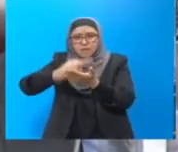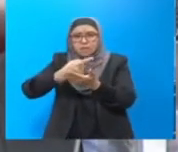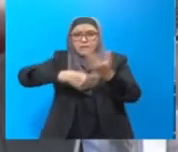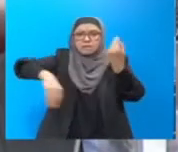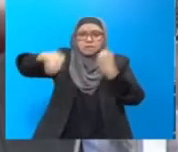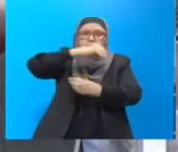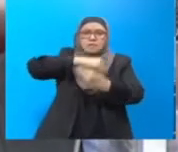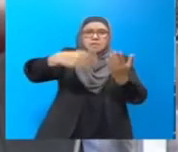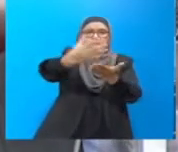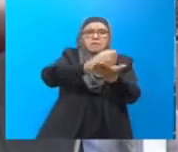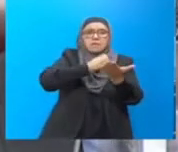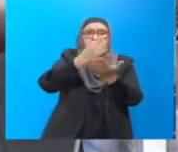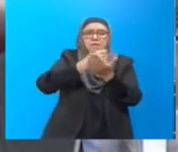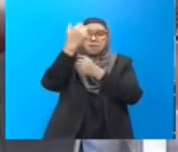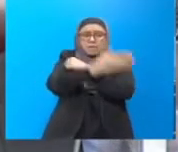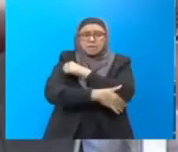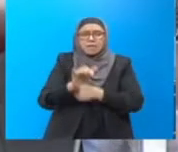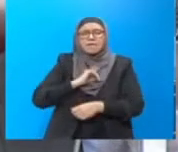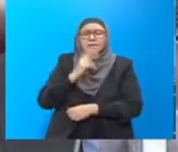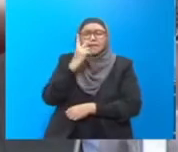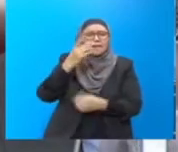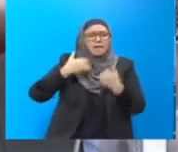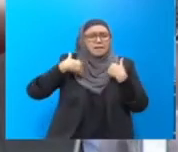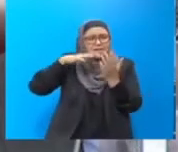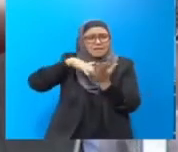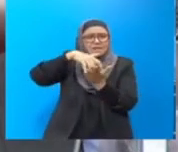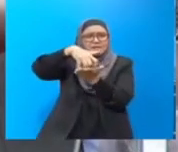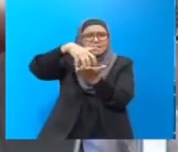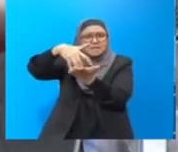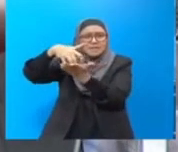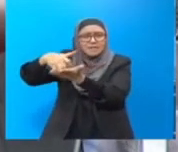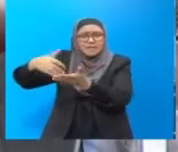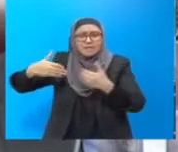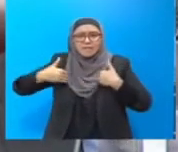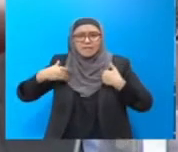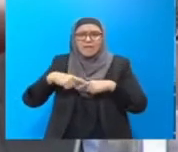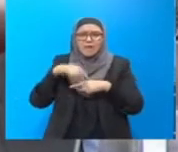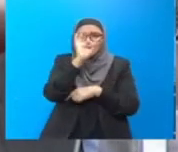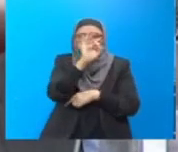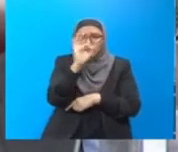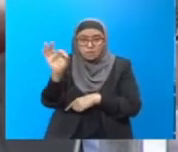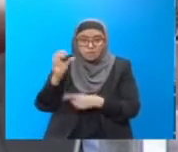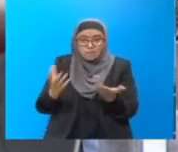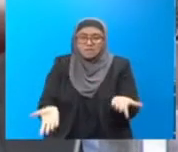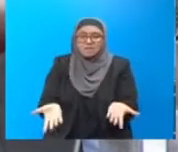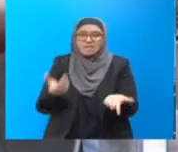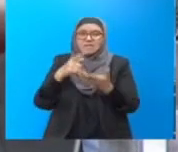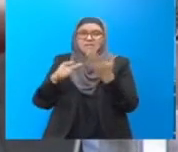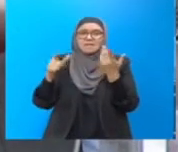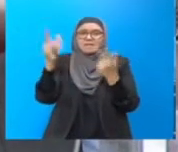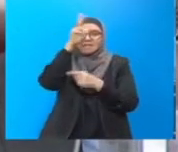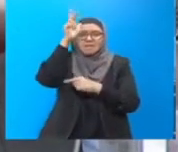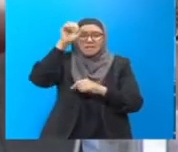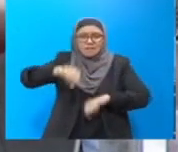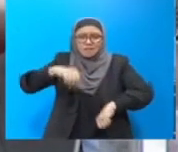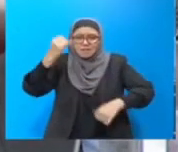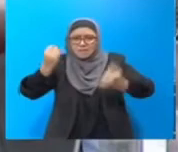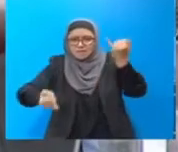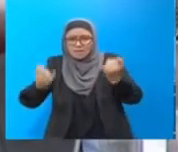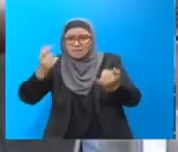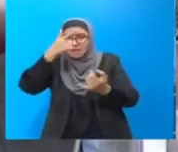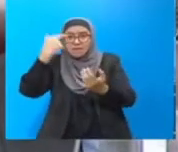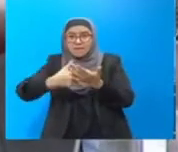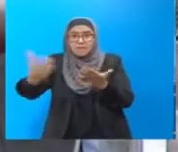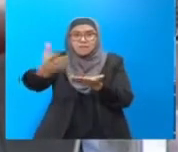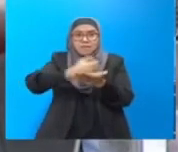karena saya lihat ada lagi lux hole yang mungkin aja ambil ditimbang dan saya pikir pendapatan usaha besar bagi